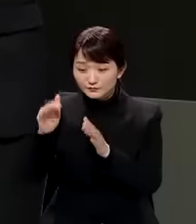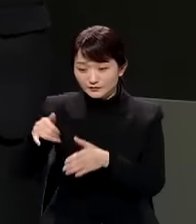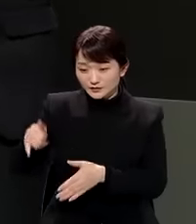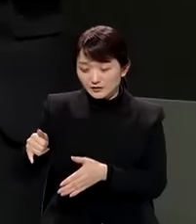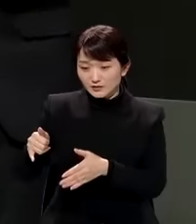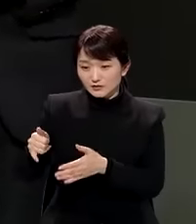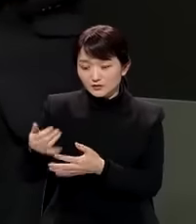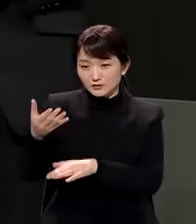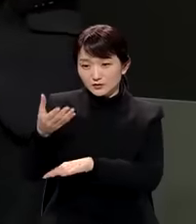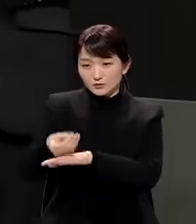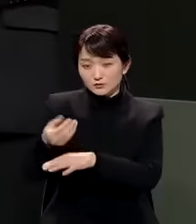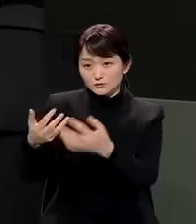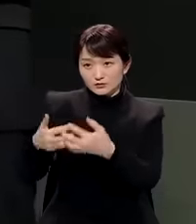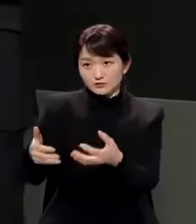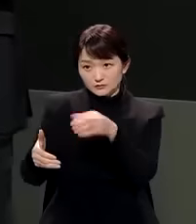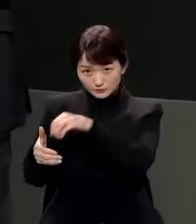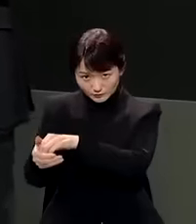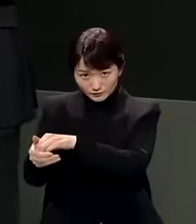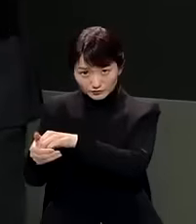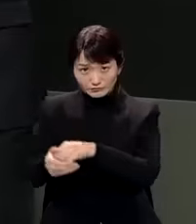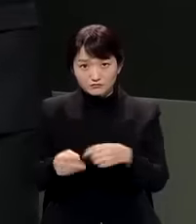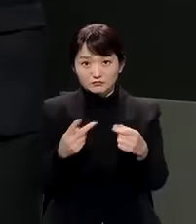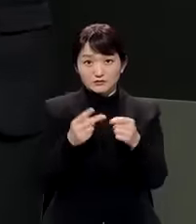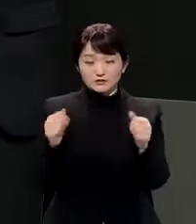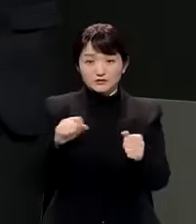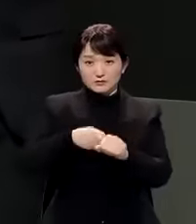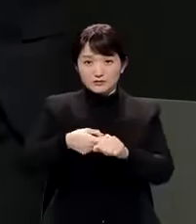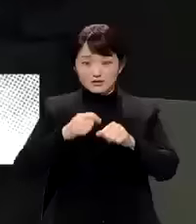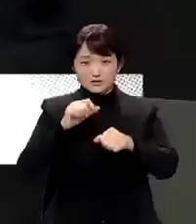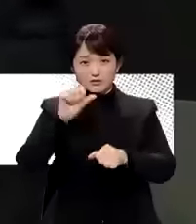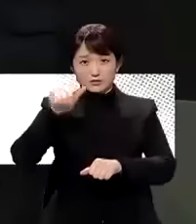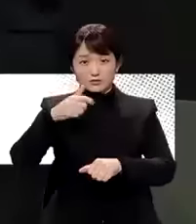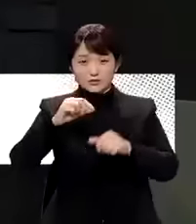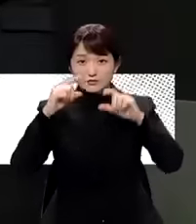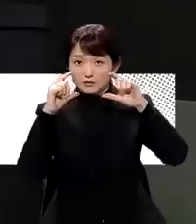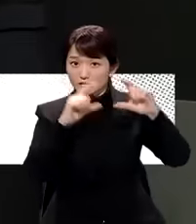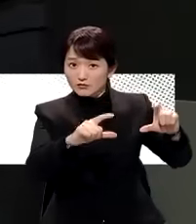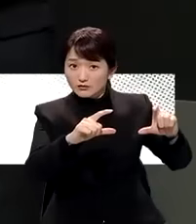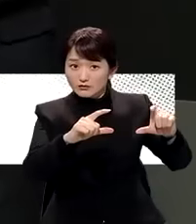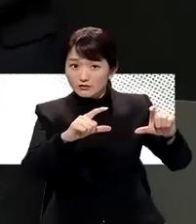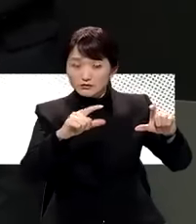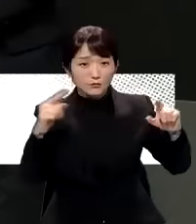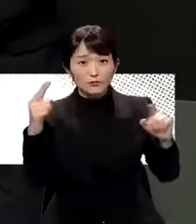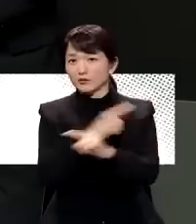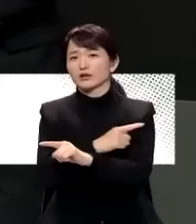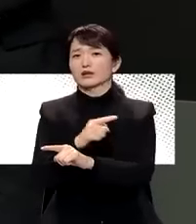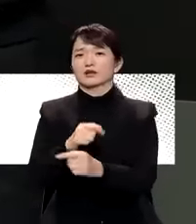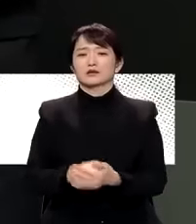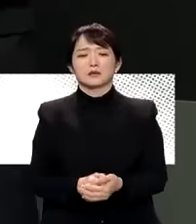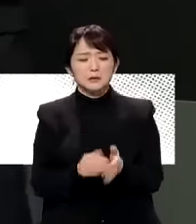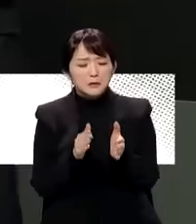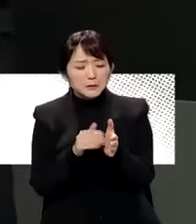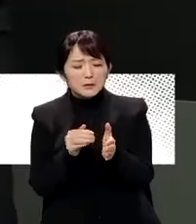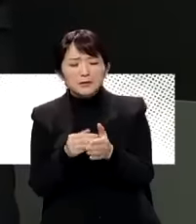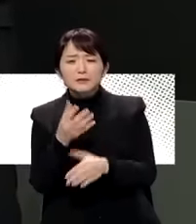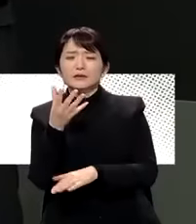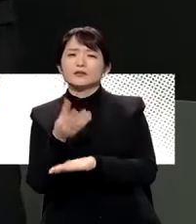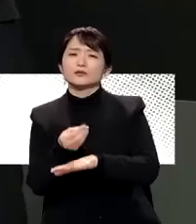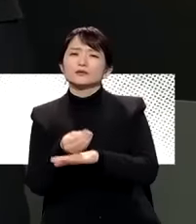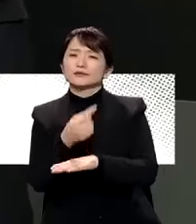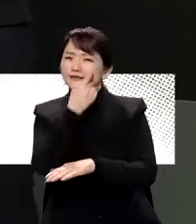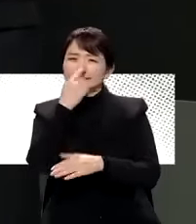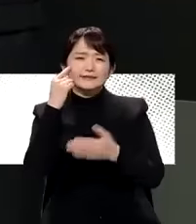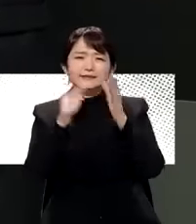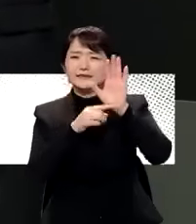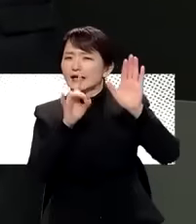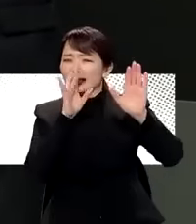이까지는 벌금 500만 원이 였는데 그런데 대법원이 오늘 응 아니야 그렇게 몰래 녹음한 거 증거 안 돼 하면서